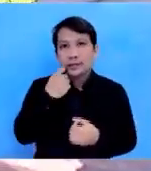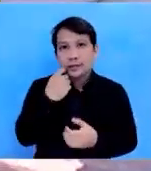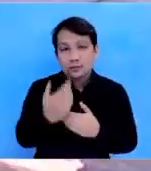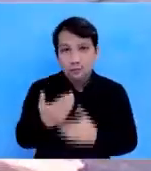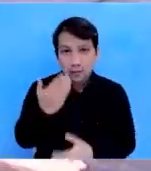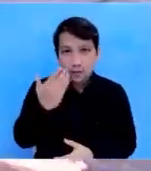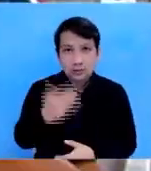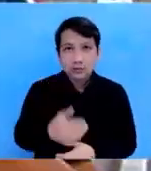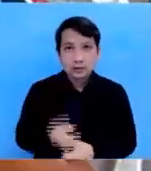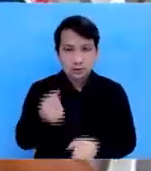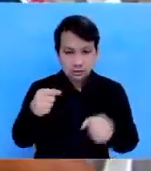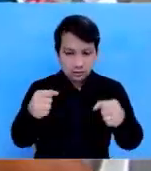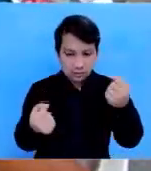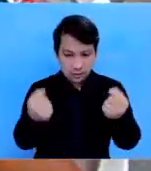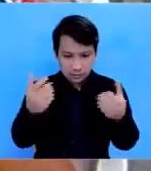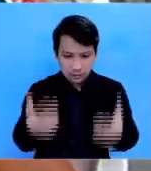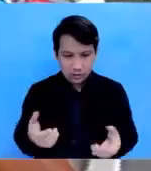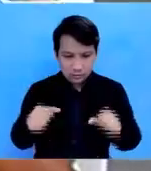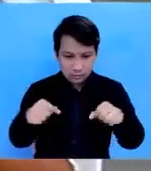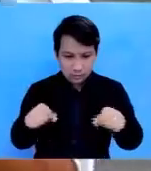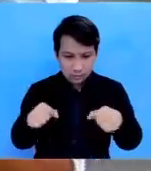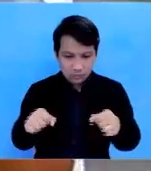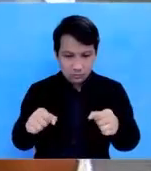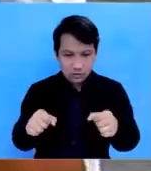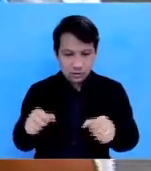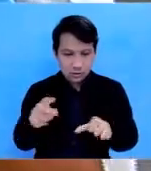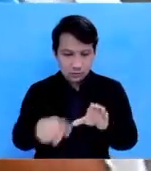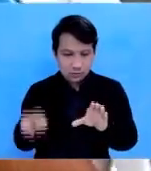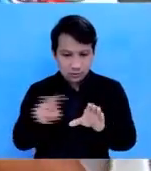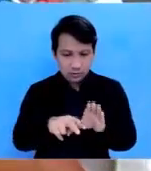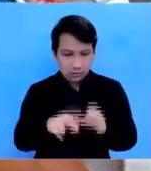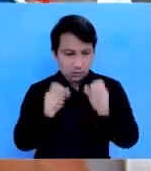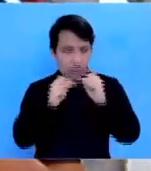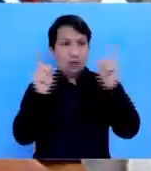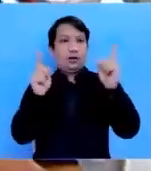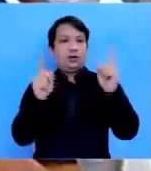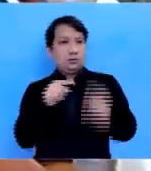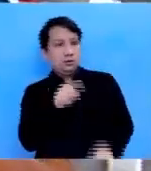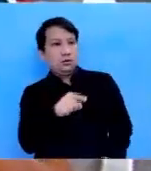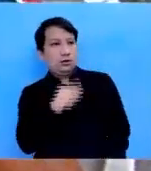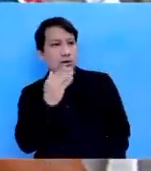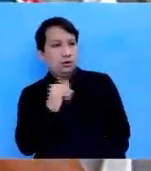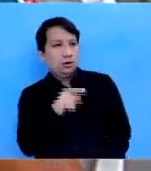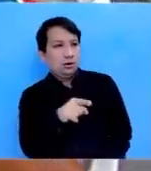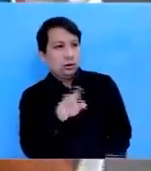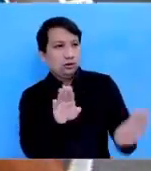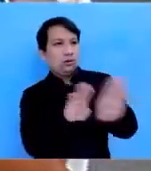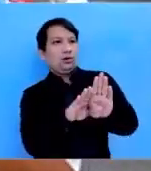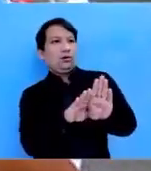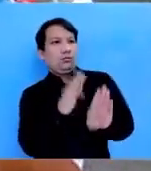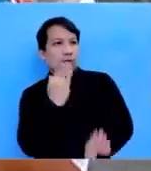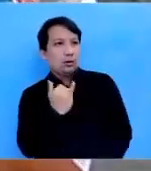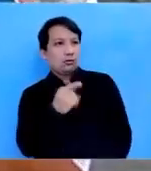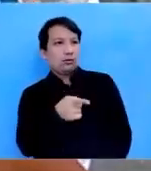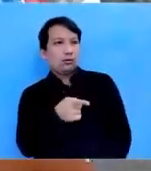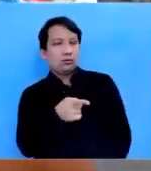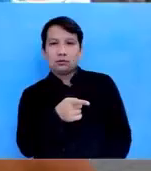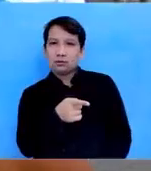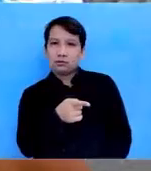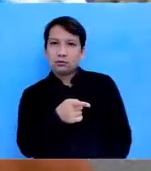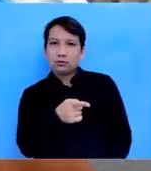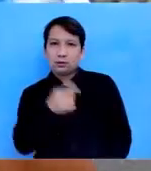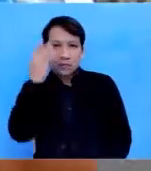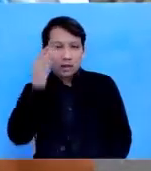mananakay ang nagulat pa sa road closure. Bakit nakasarado yung kalsada? Yun ang namin.